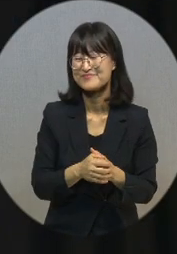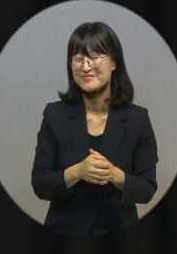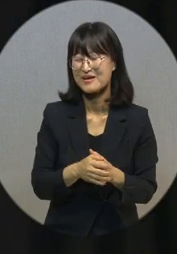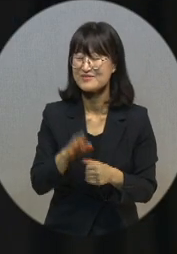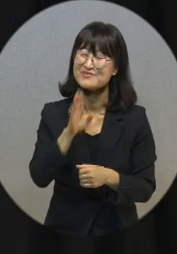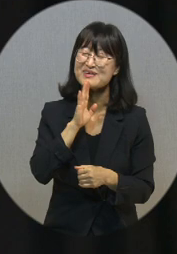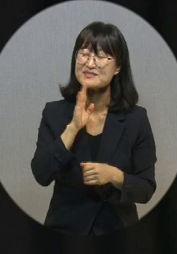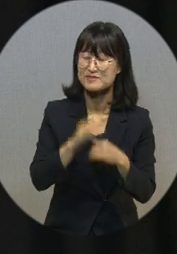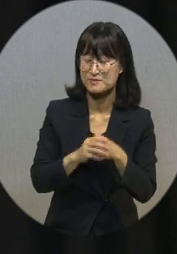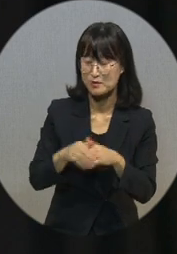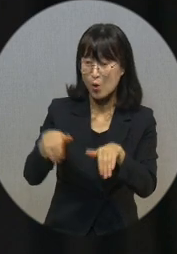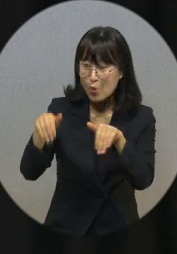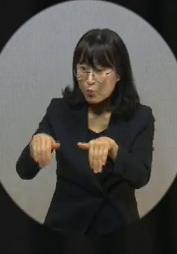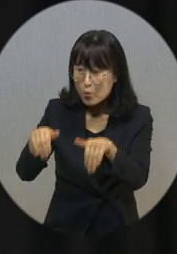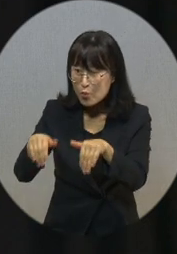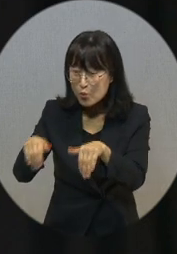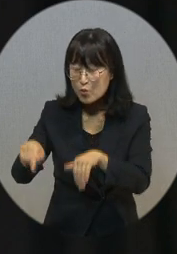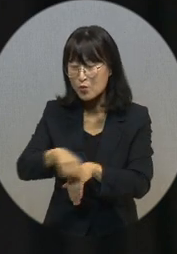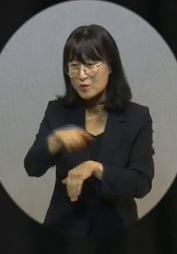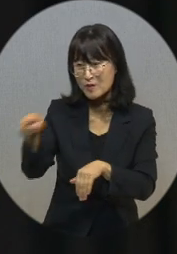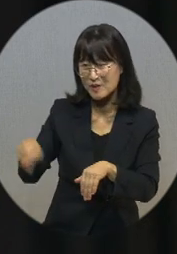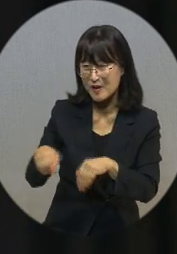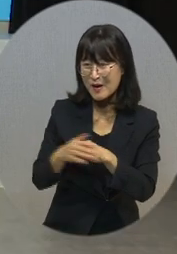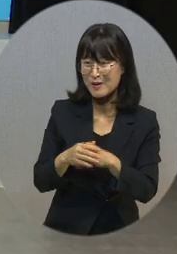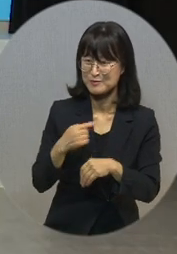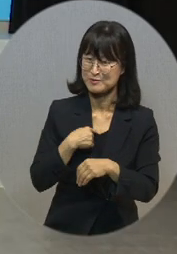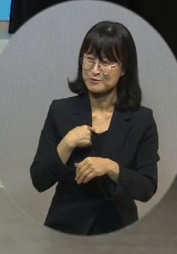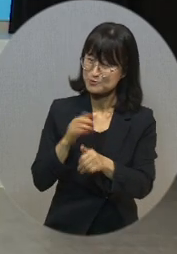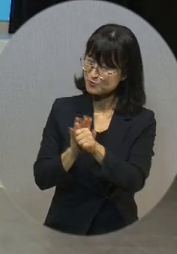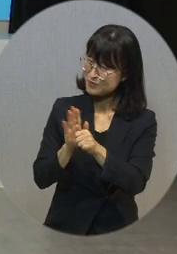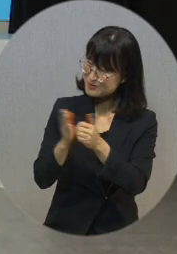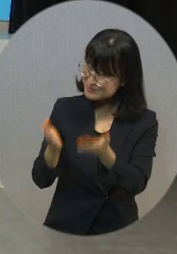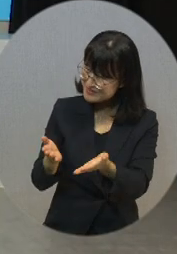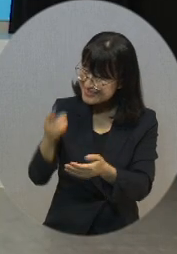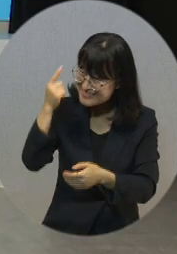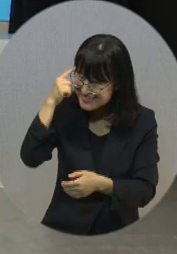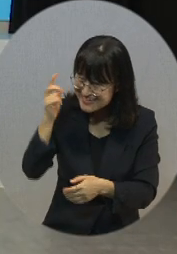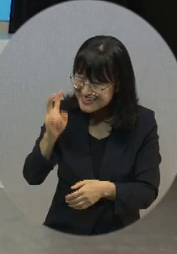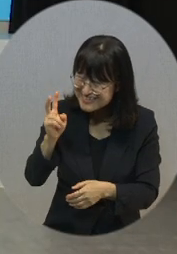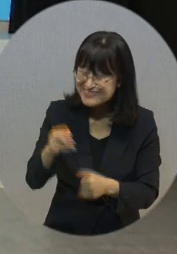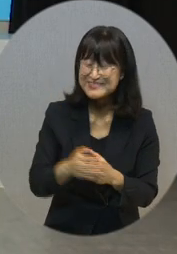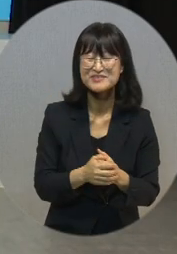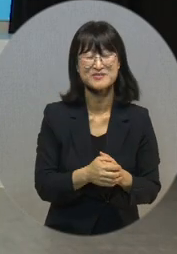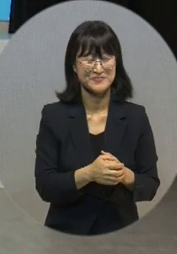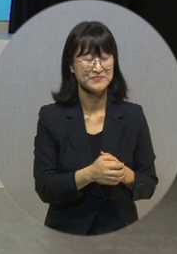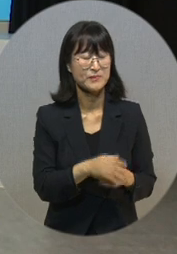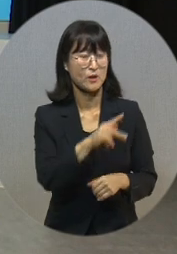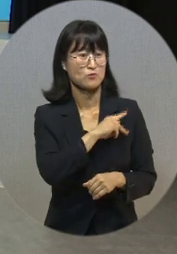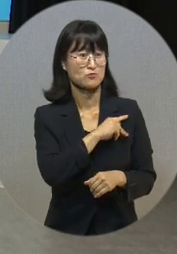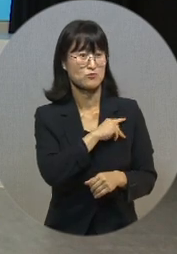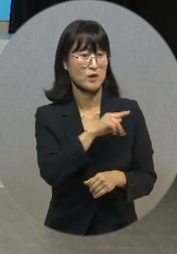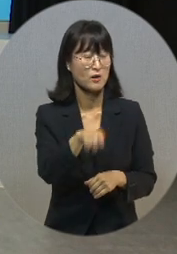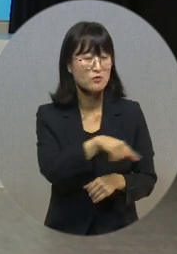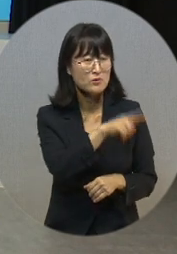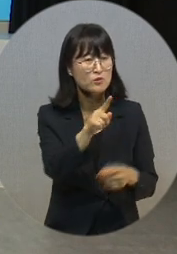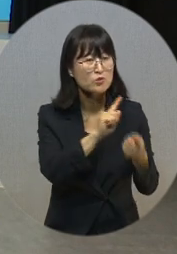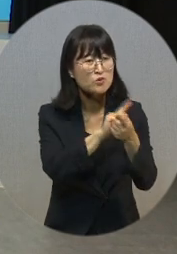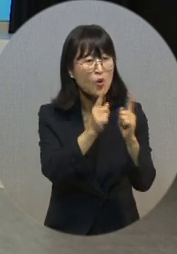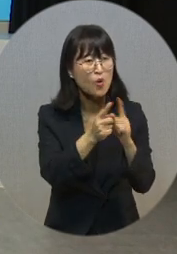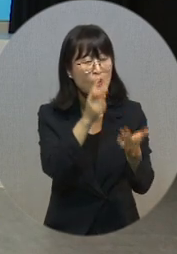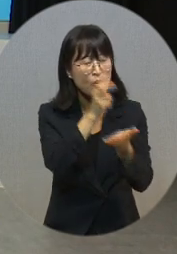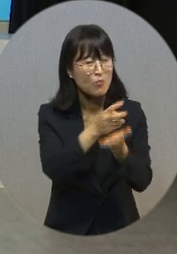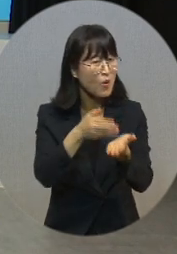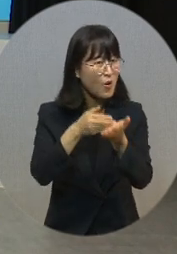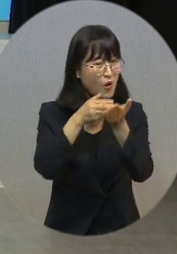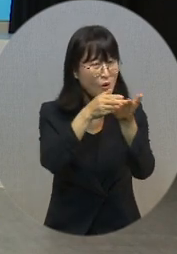분들도 제가 도와드린다고 생각을 하시지 않을까요? 그리고 그 국회의원들 사이에서도 이 법안을 발의하면 이제 본회까지